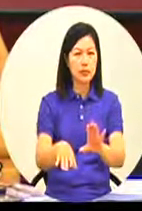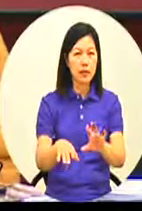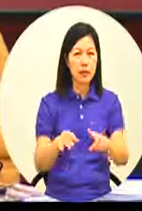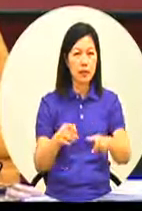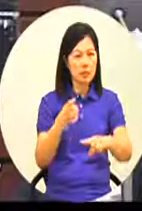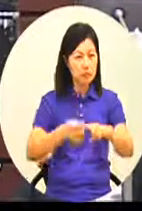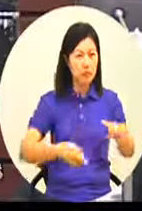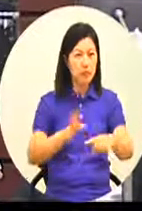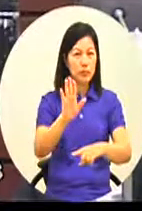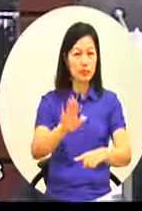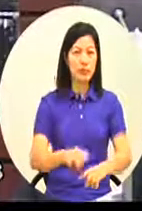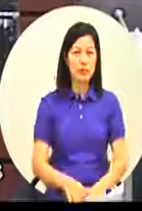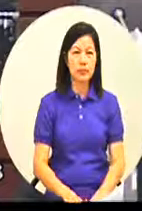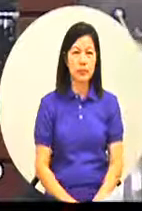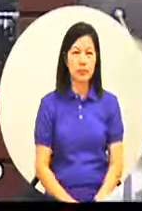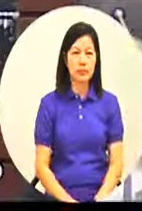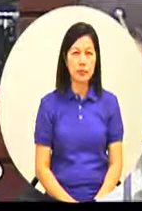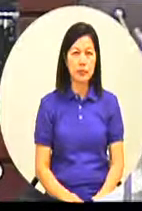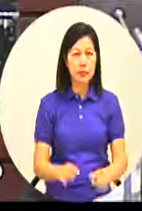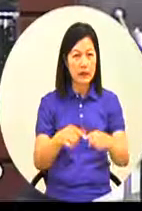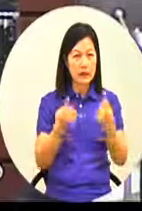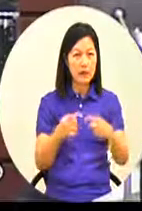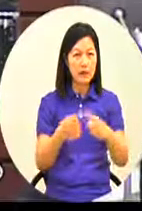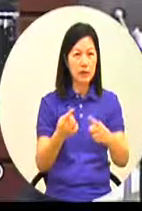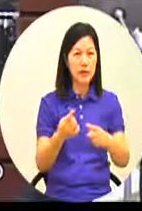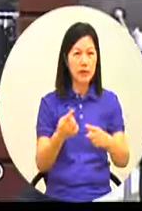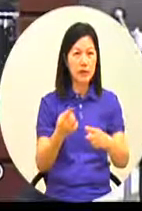我想吼，这应该是问这较专业的迄个。